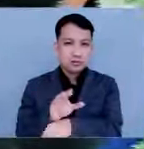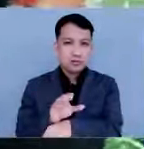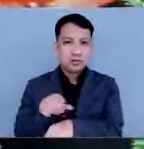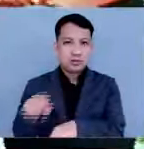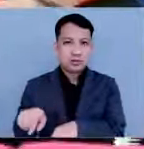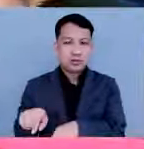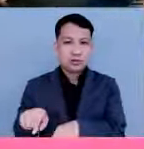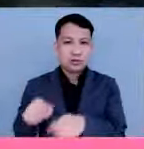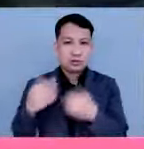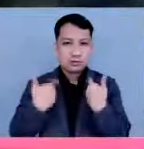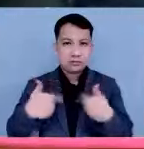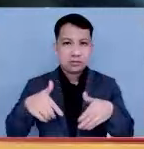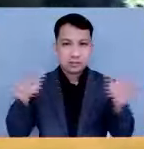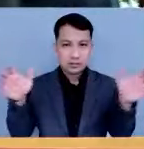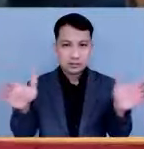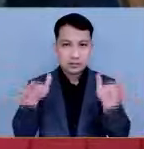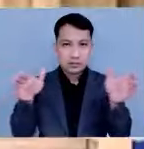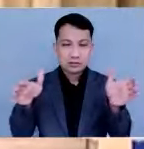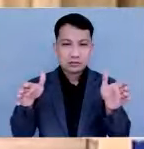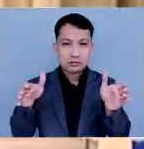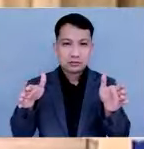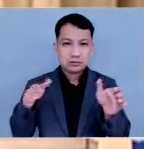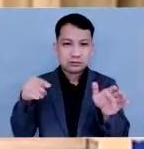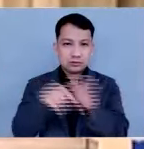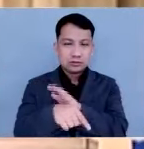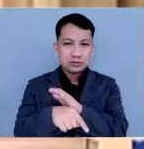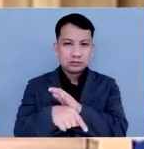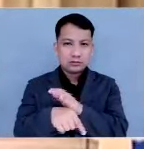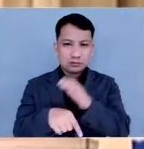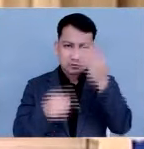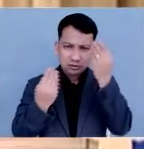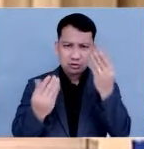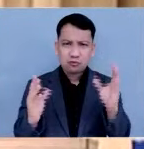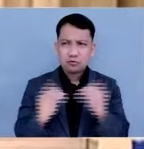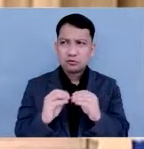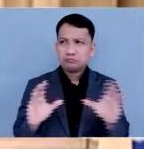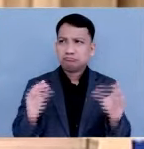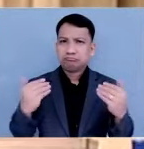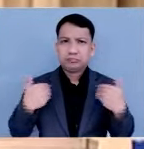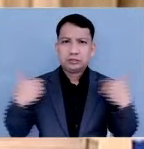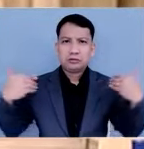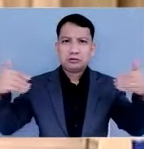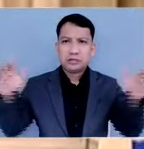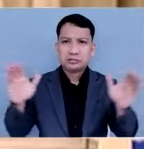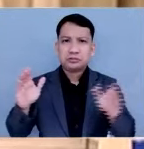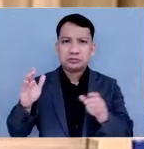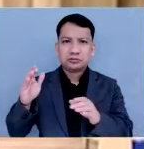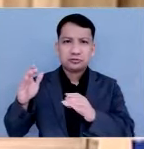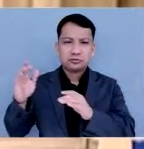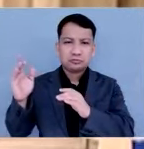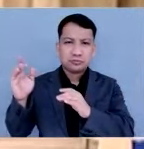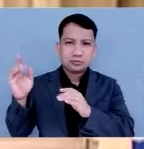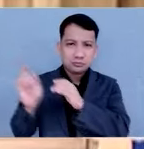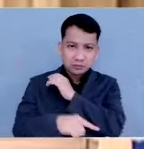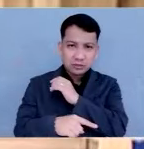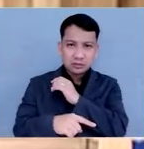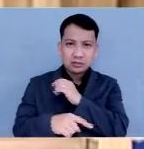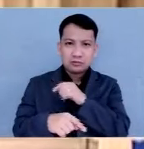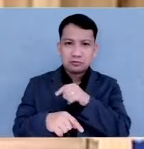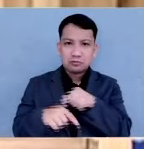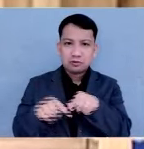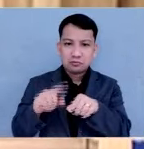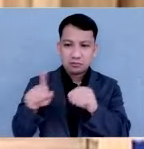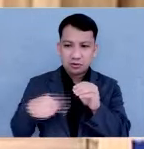angels of death daw na tutugis sa kanila. Hindi natin alam kung ito bang angels of death ay literally mga